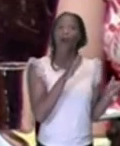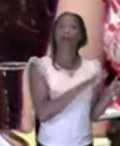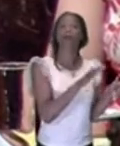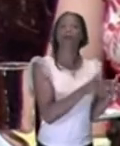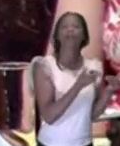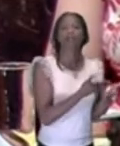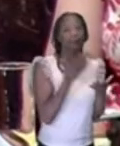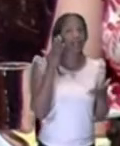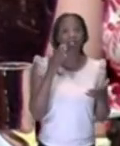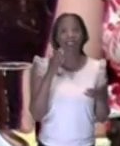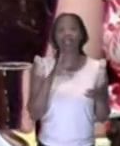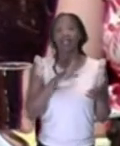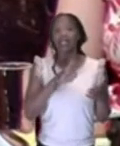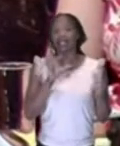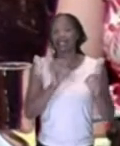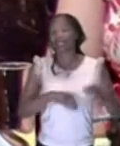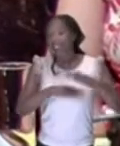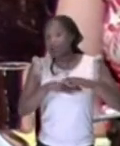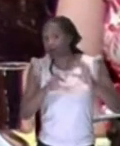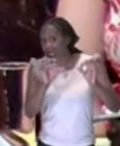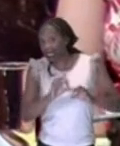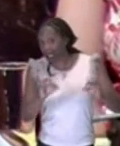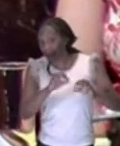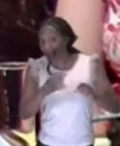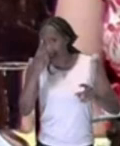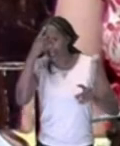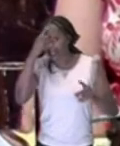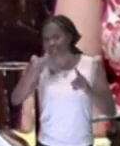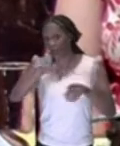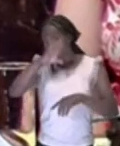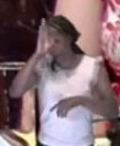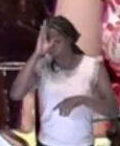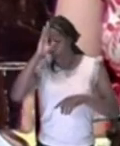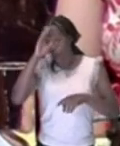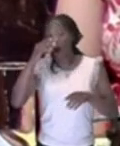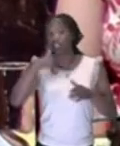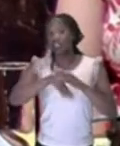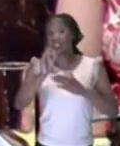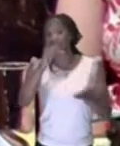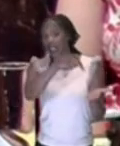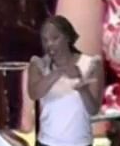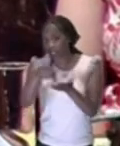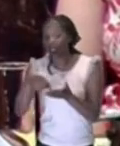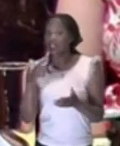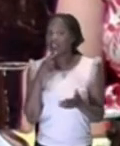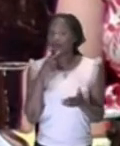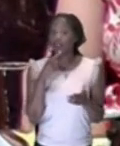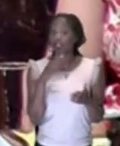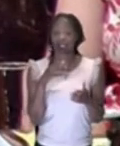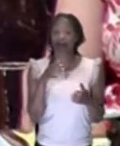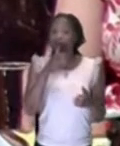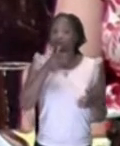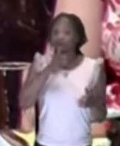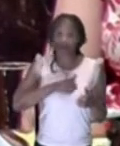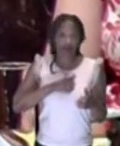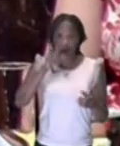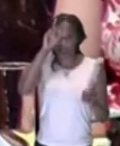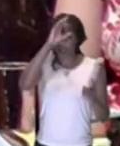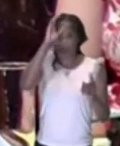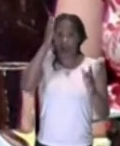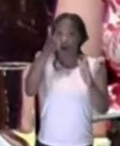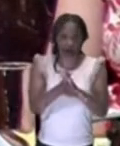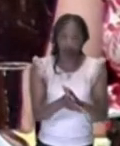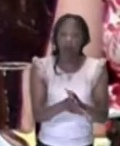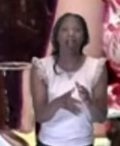nombre de secteurs, eh bien on ne remplira pas l'objectif que vous vous êtes fixé de construire la ville sur la ville. Et dans ces quartiers-là, je